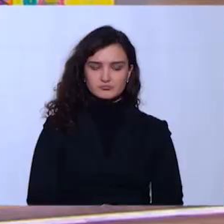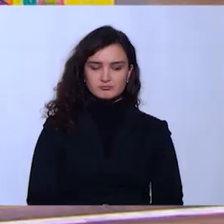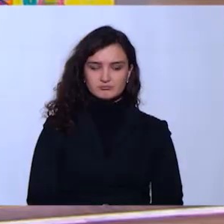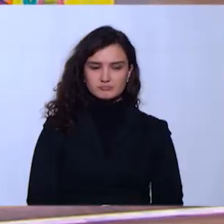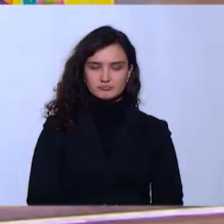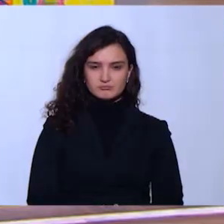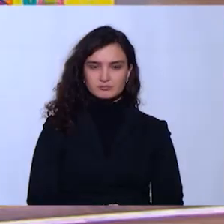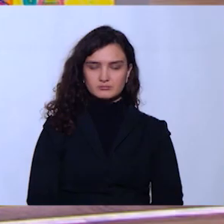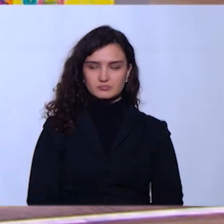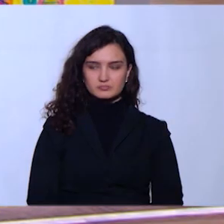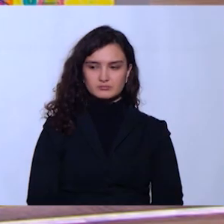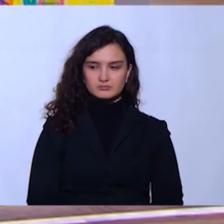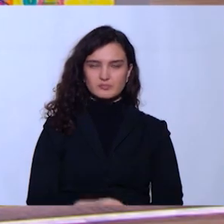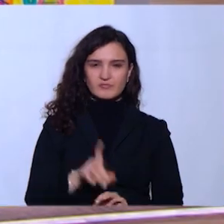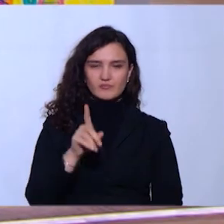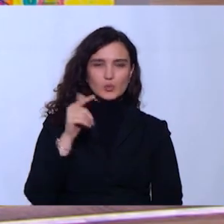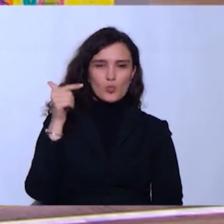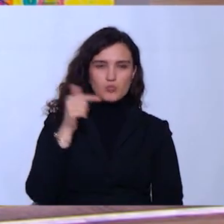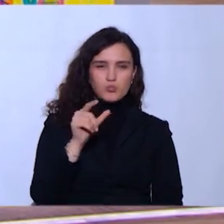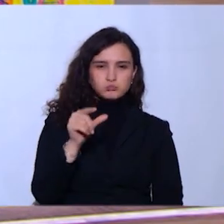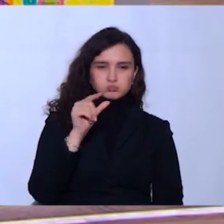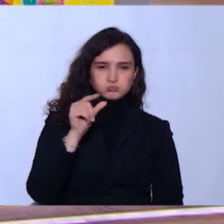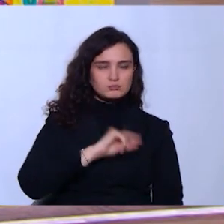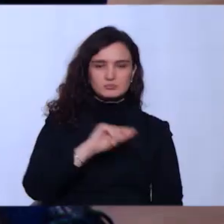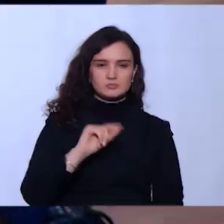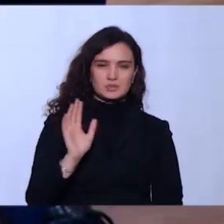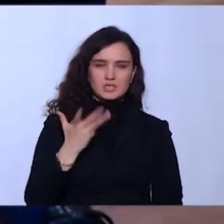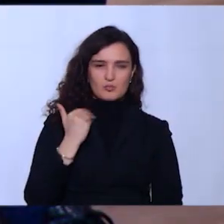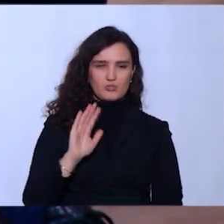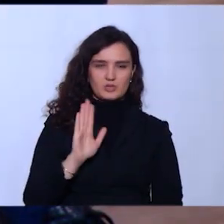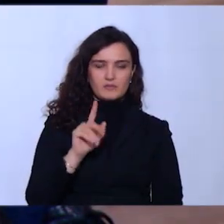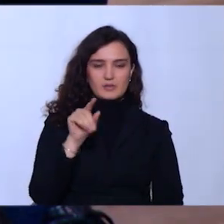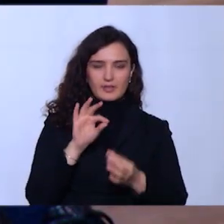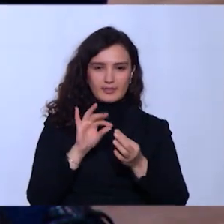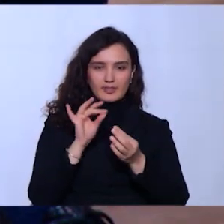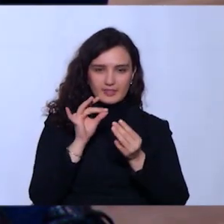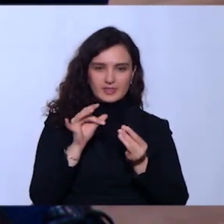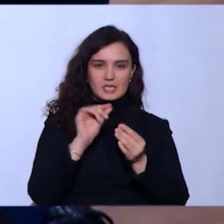ასე სკლად თქვენ არ დახატავთ, არ გამოგევათ.